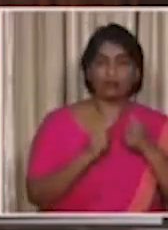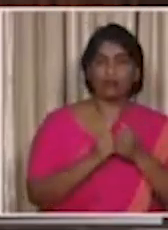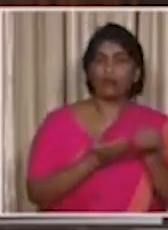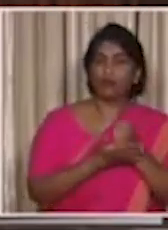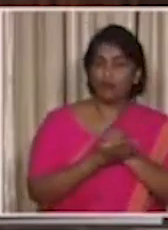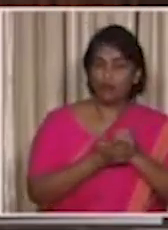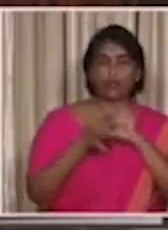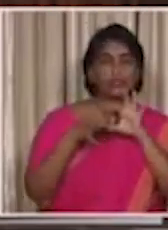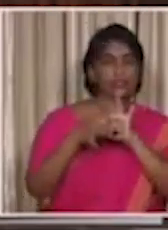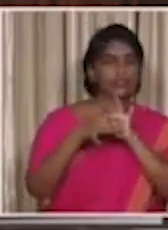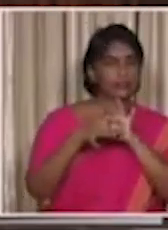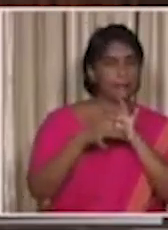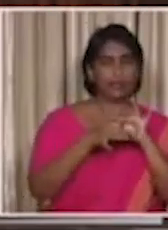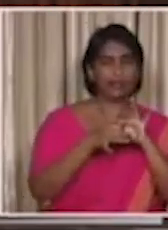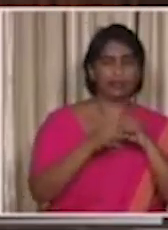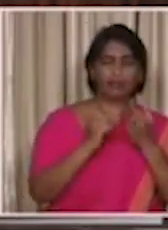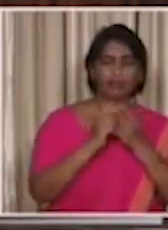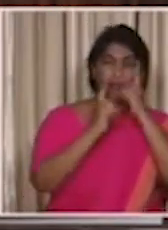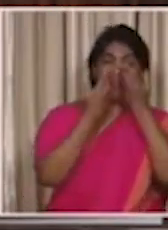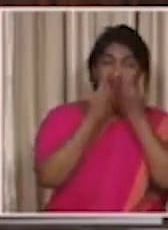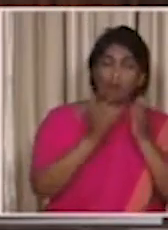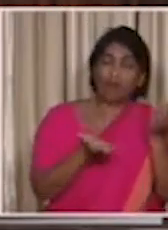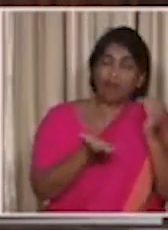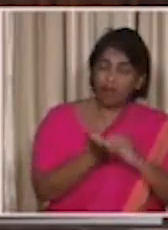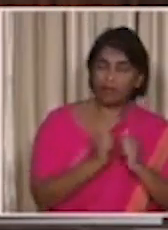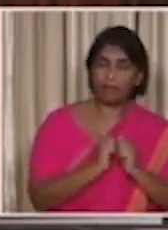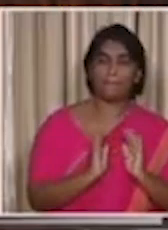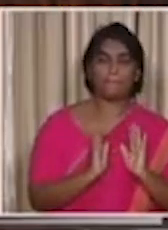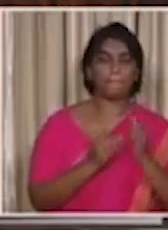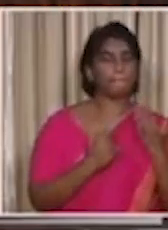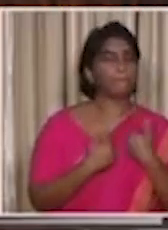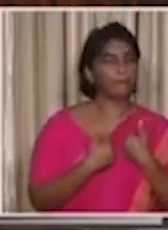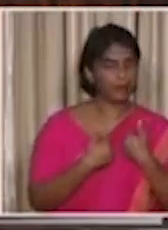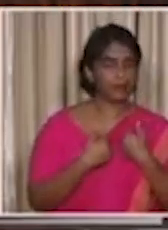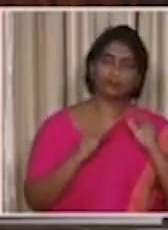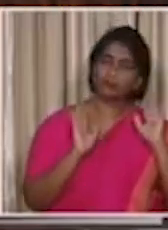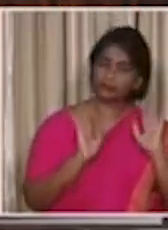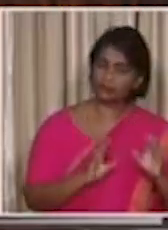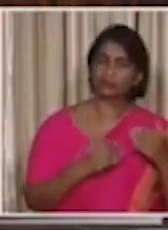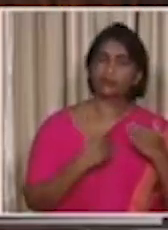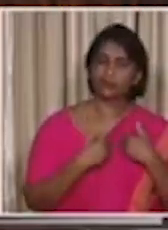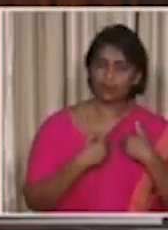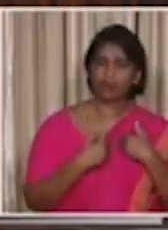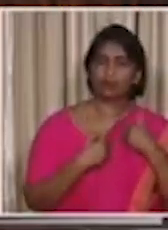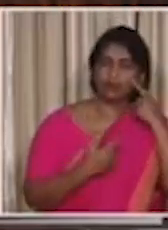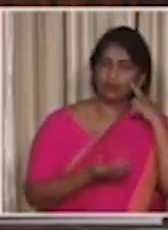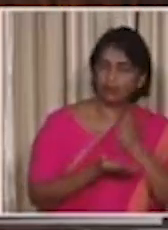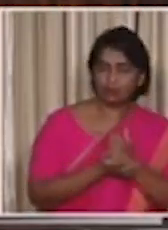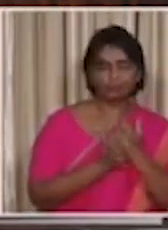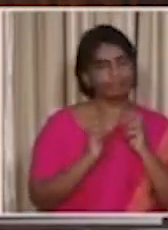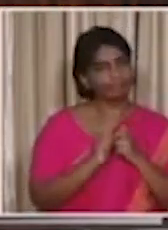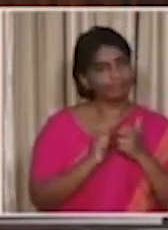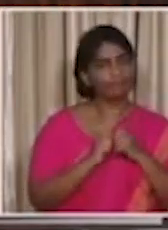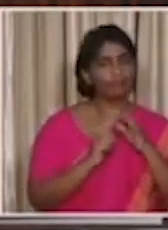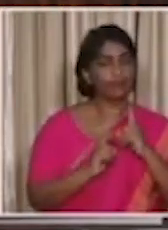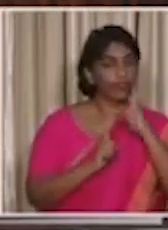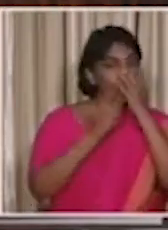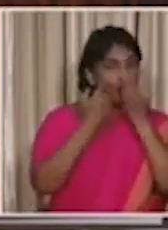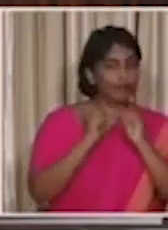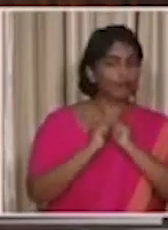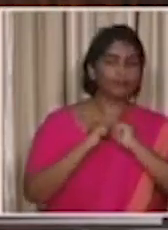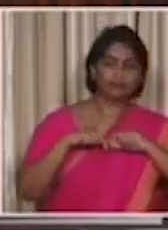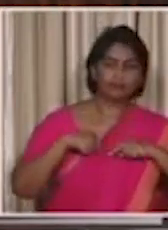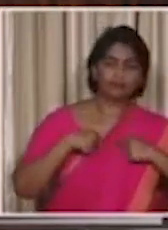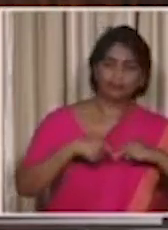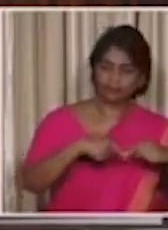සියලු සම්බන්ධකම් මුල සිටම යළි ආරම්භ කරන්නටයි. කොහොම වුණත් අපි අසීරුතා මැද මුල සිටම ගමන